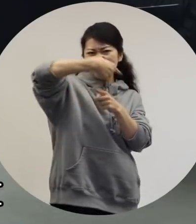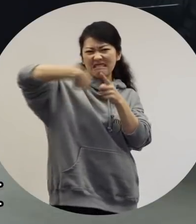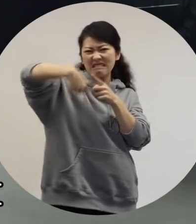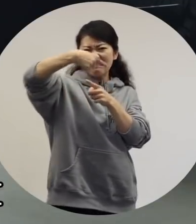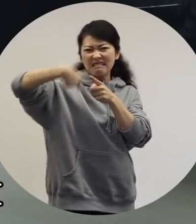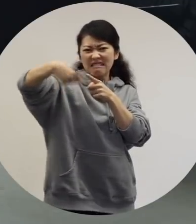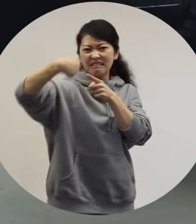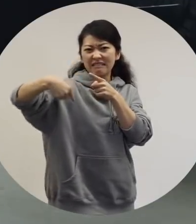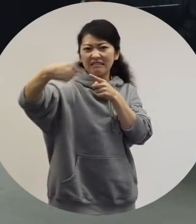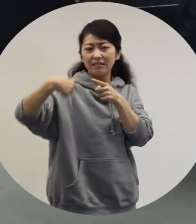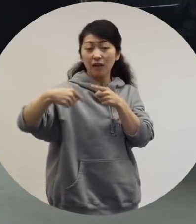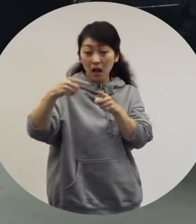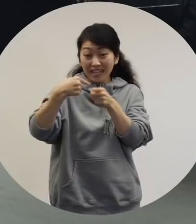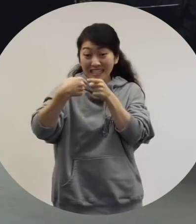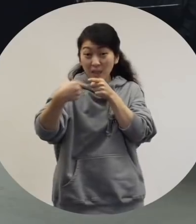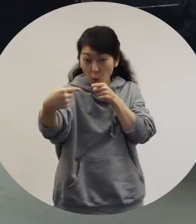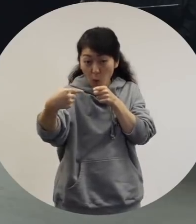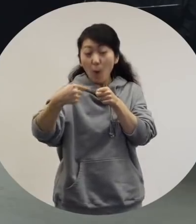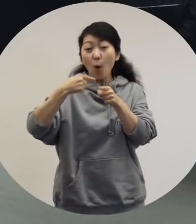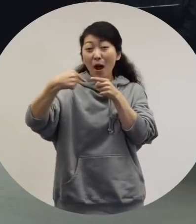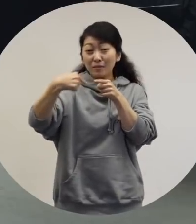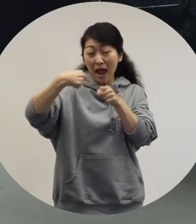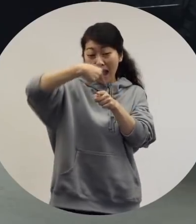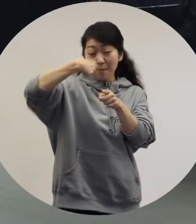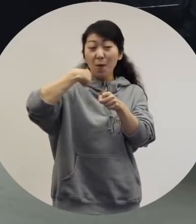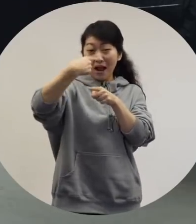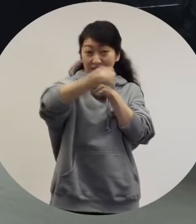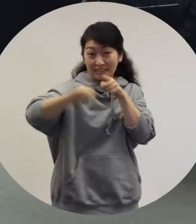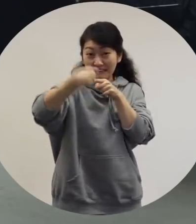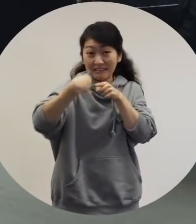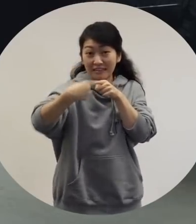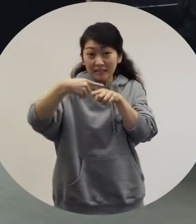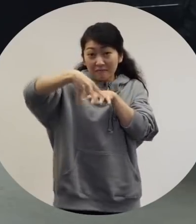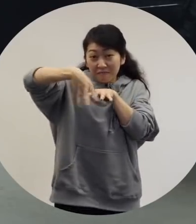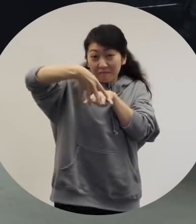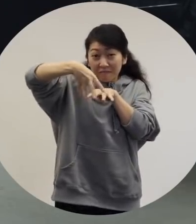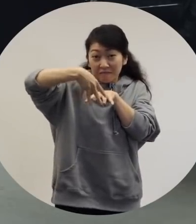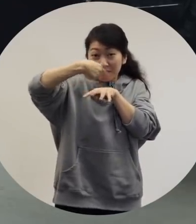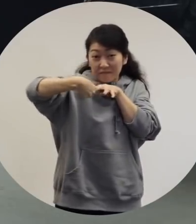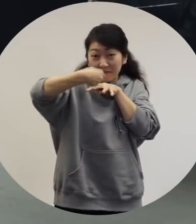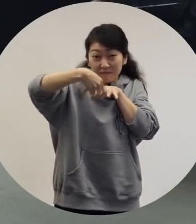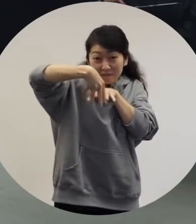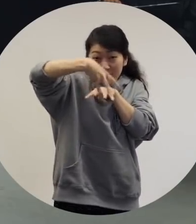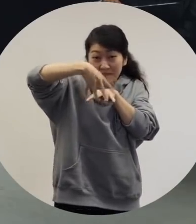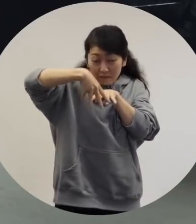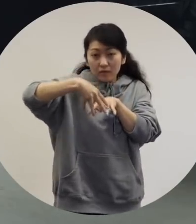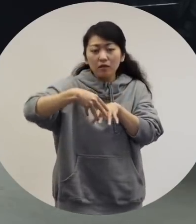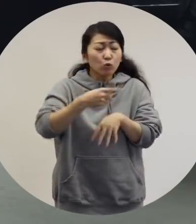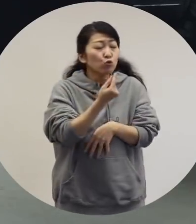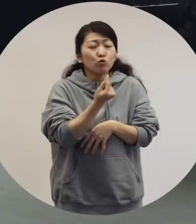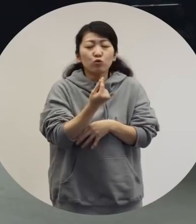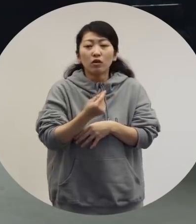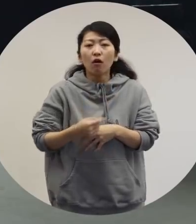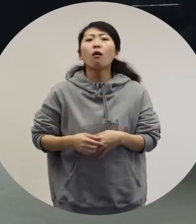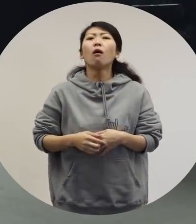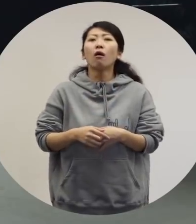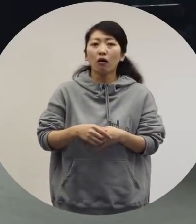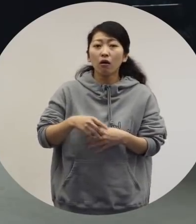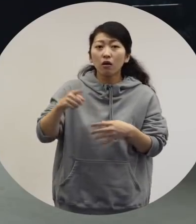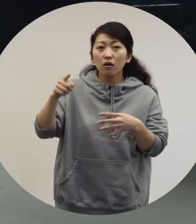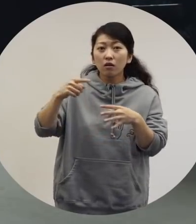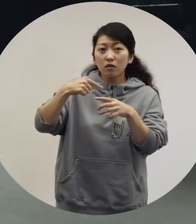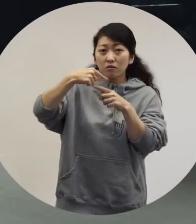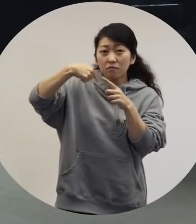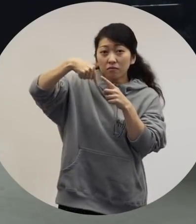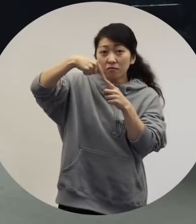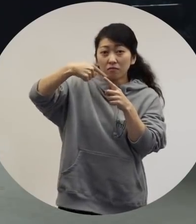また巻きまして、 糸の周りにファイバーを巻き直して、 はい、 それをあの折って作ってる。 そうですね、はい、 こうやって編ま